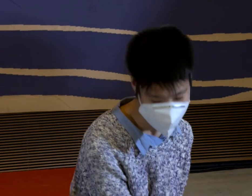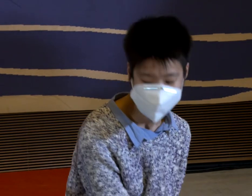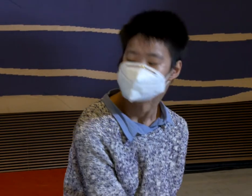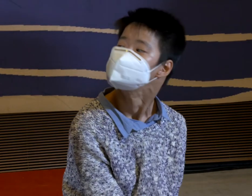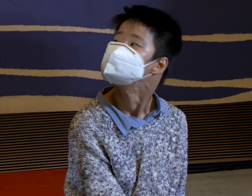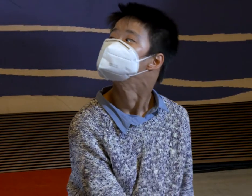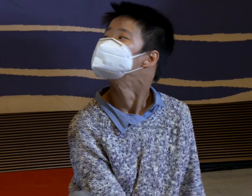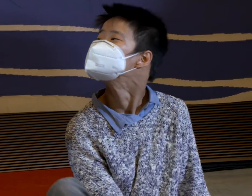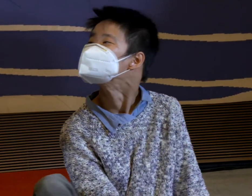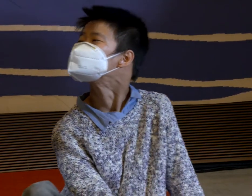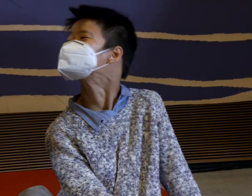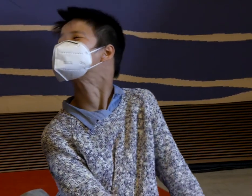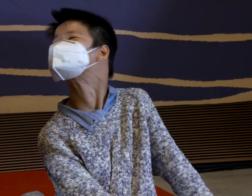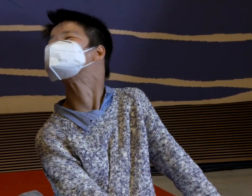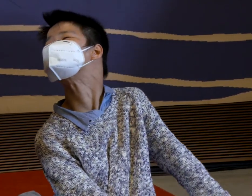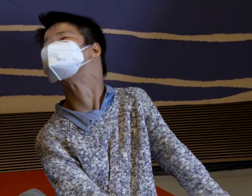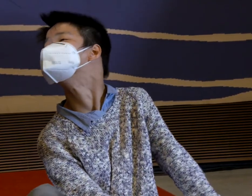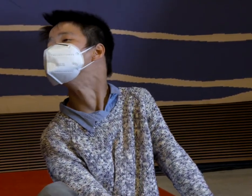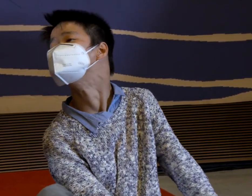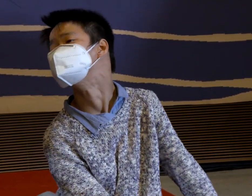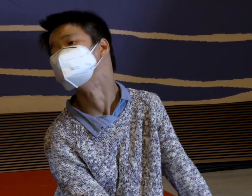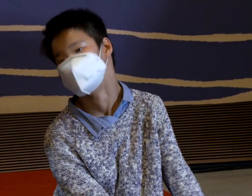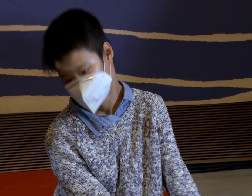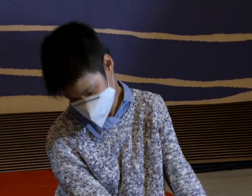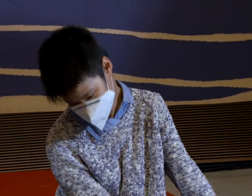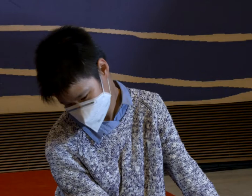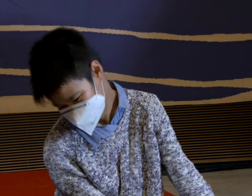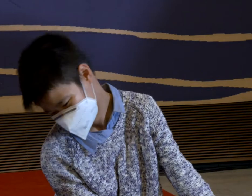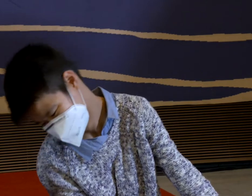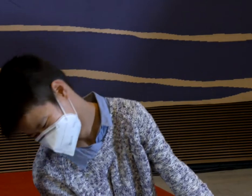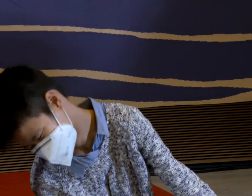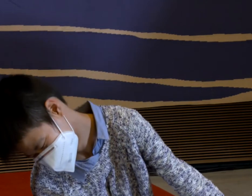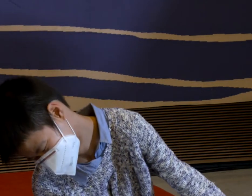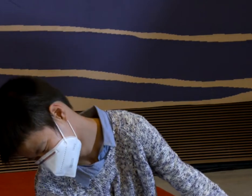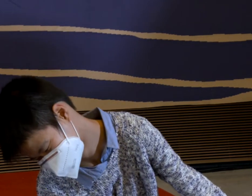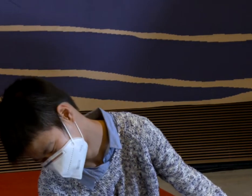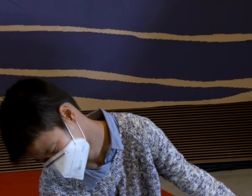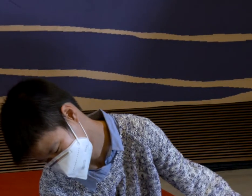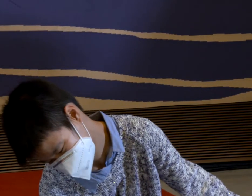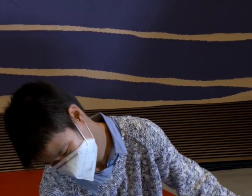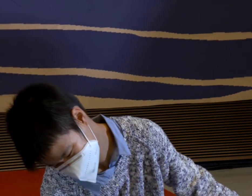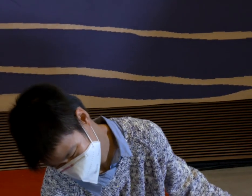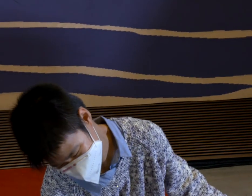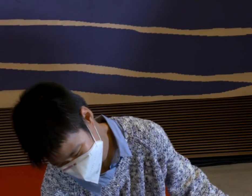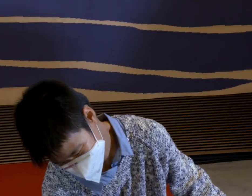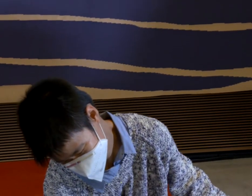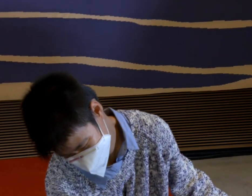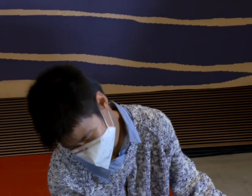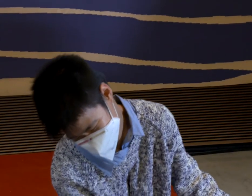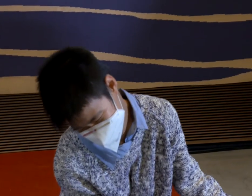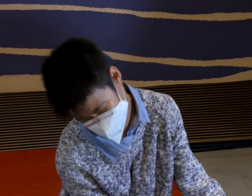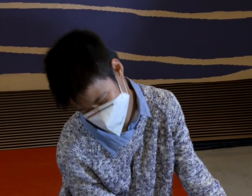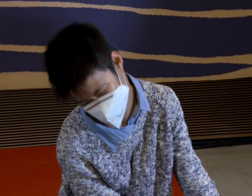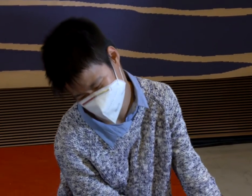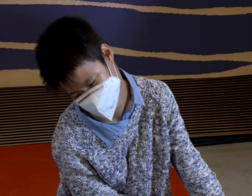corps d'artiste. C'est grâce à deux artistes lesbiennes, valides, que je l'ai compris. Claude Cahun